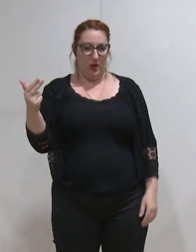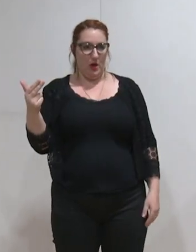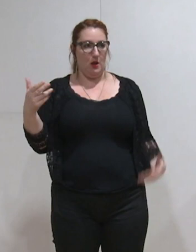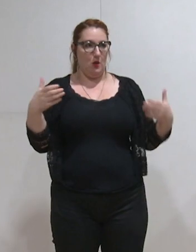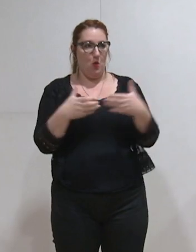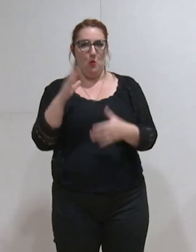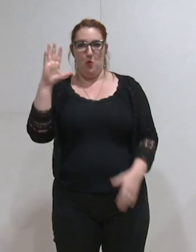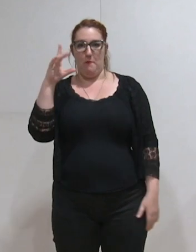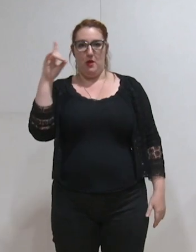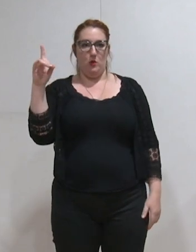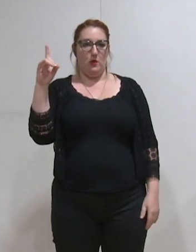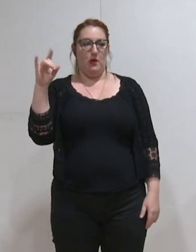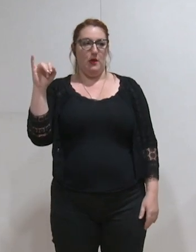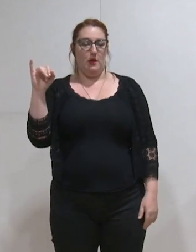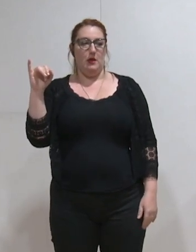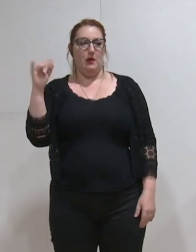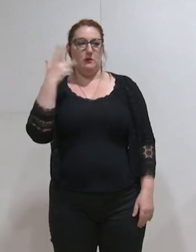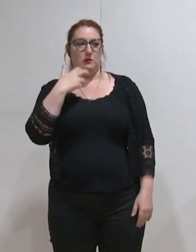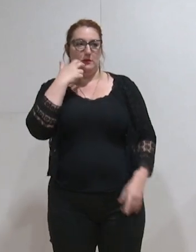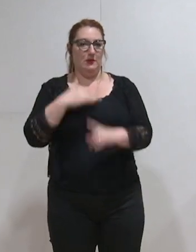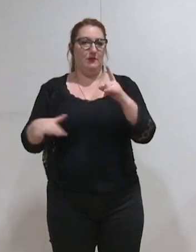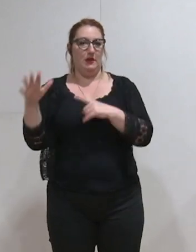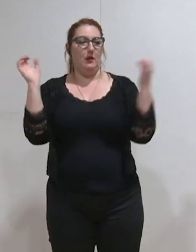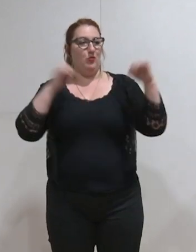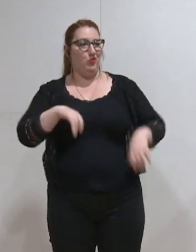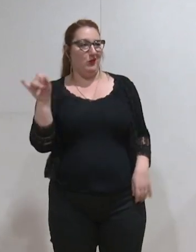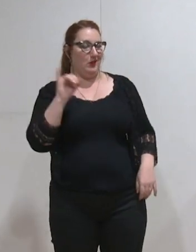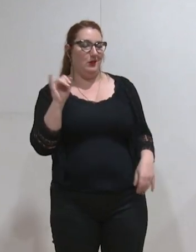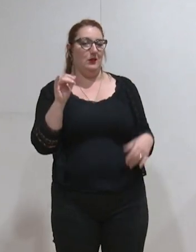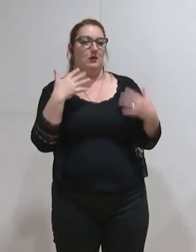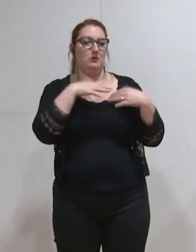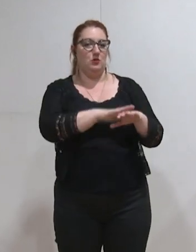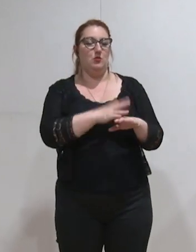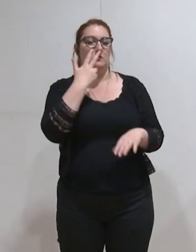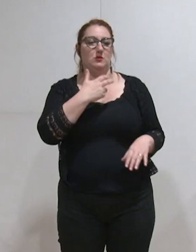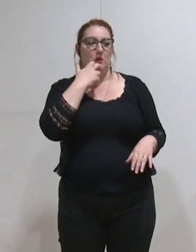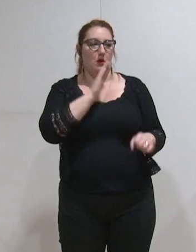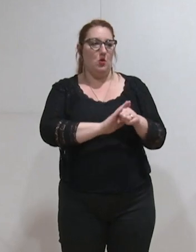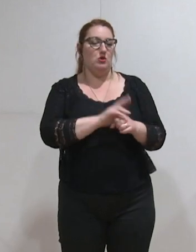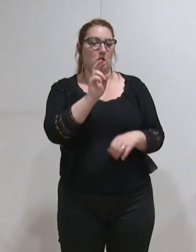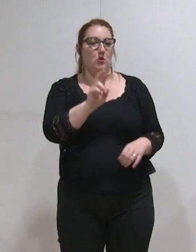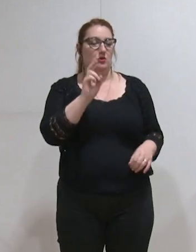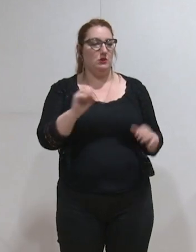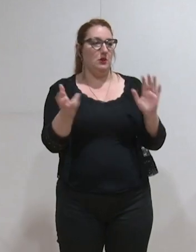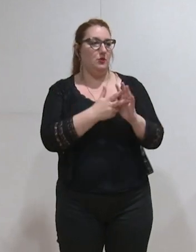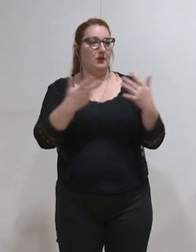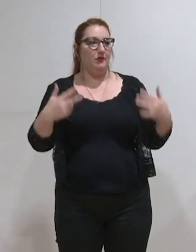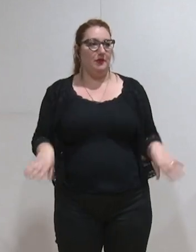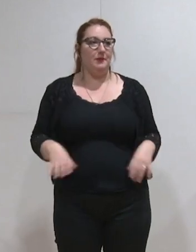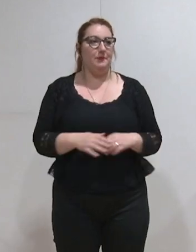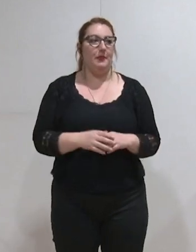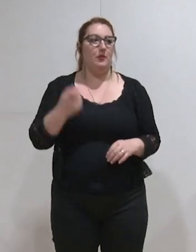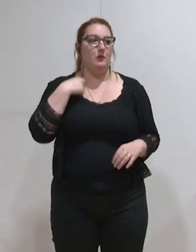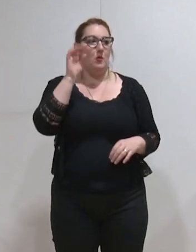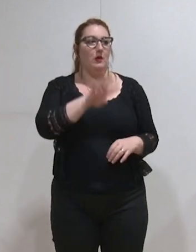UMP udi société civile qui vote pour rassemblement citoyen de la gauche et les écologistes délibération adopté la